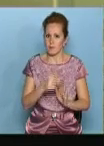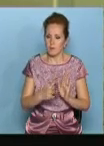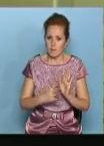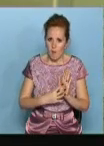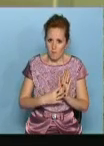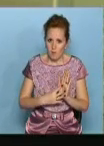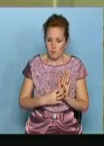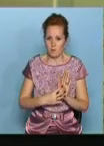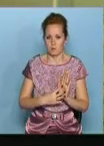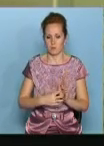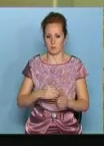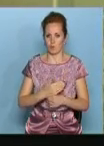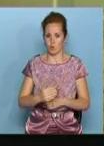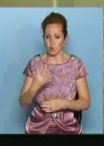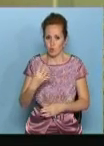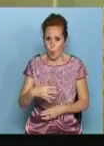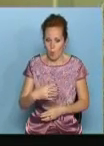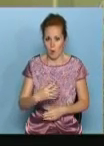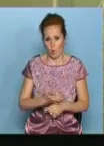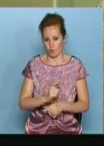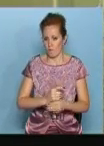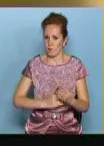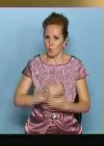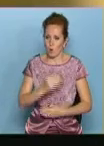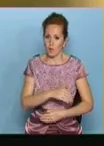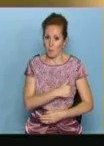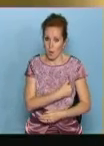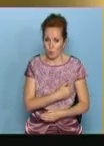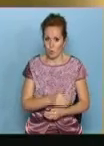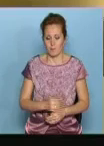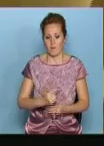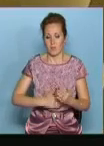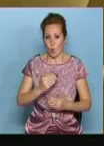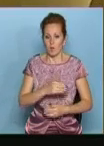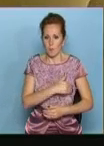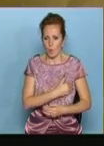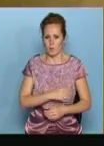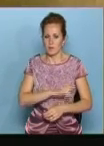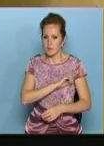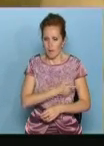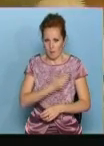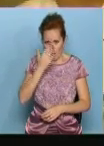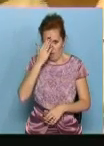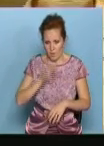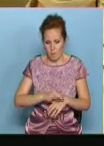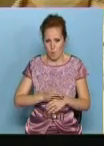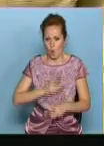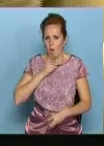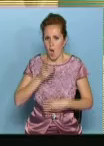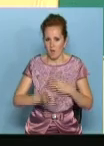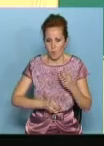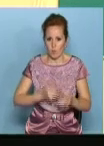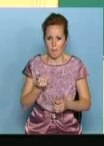39 поднимается, 40. Очень высокая температура. Высокая температура, сильные головные боли, рвота и мелкая